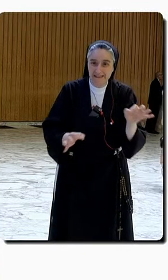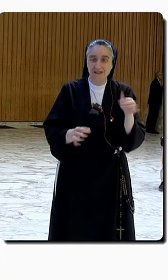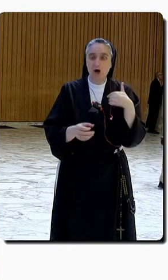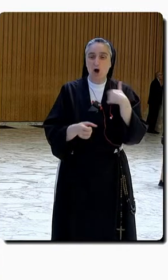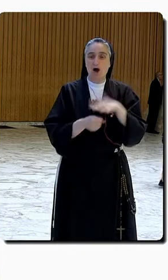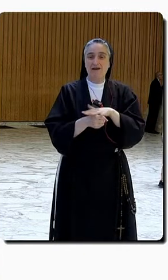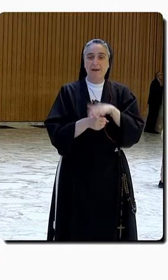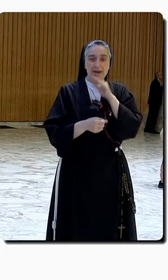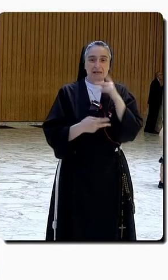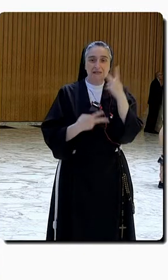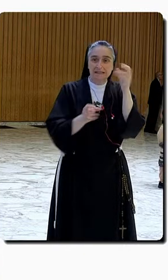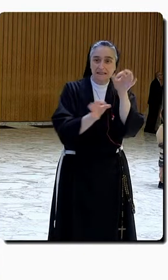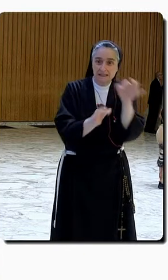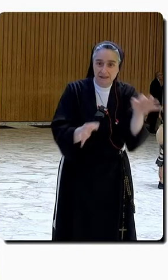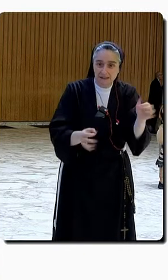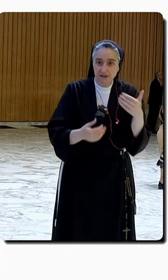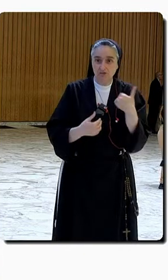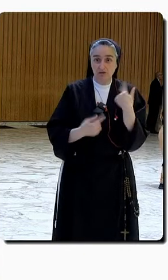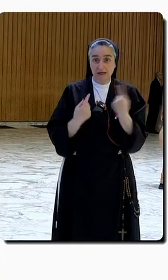origine, dagli anziani,